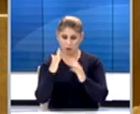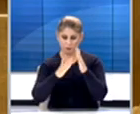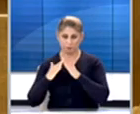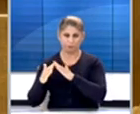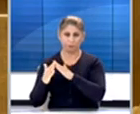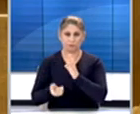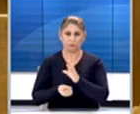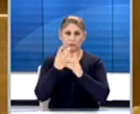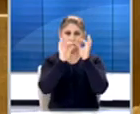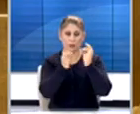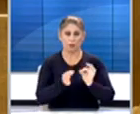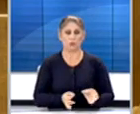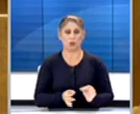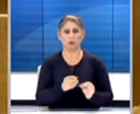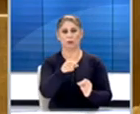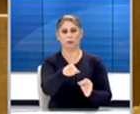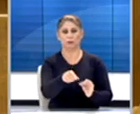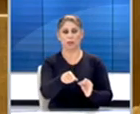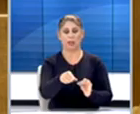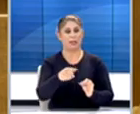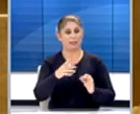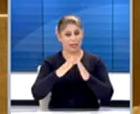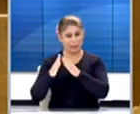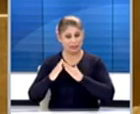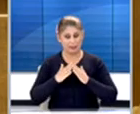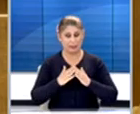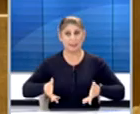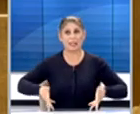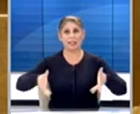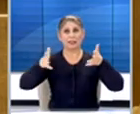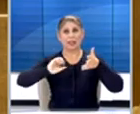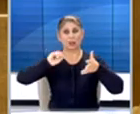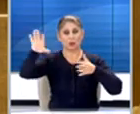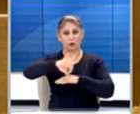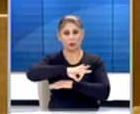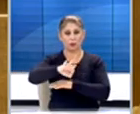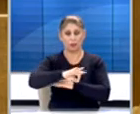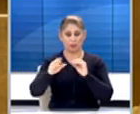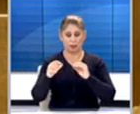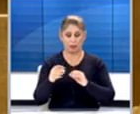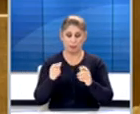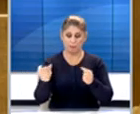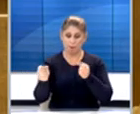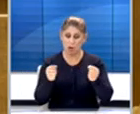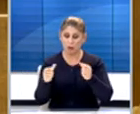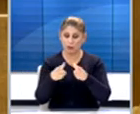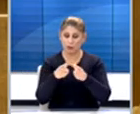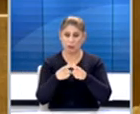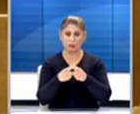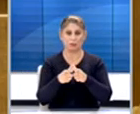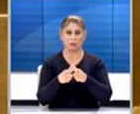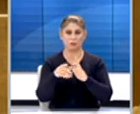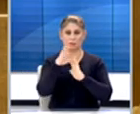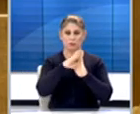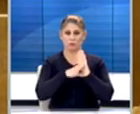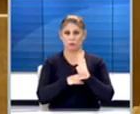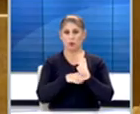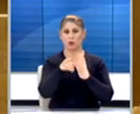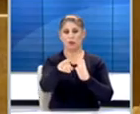πρότυπα πυρασφάλειας για κατοικίες και κτίρια εκτός σχεδίου και πιλωτικά προγράμματα πρόληψης πυρκαγιών σε περιοχές με